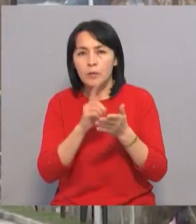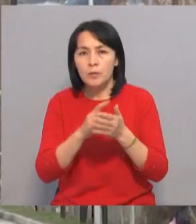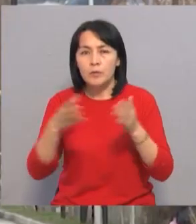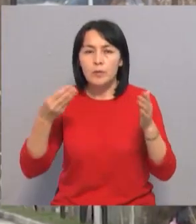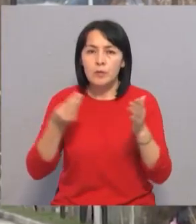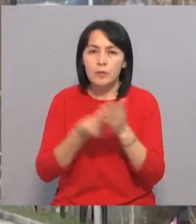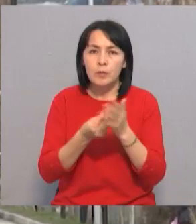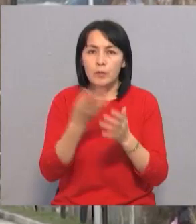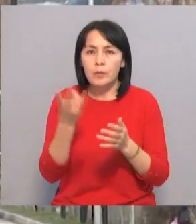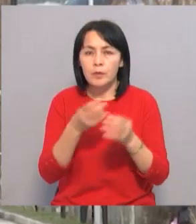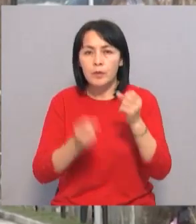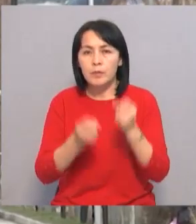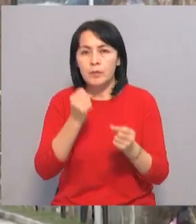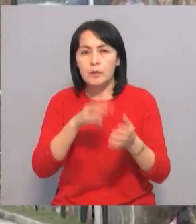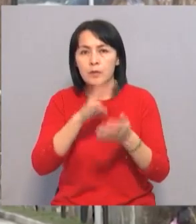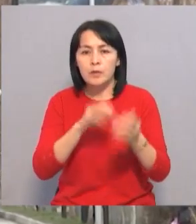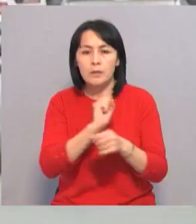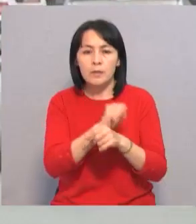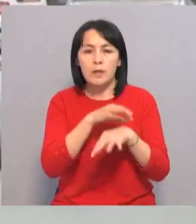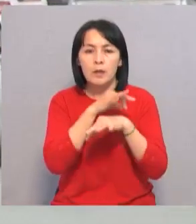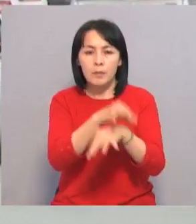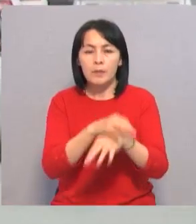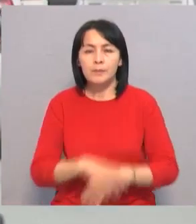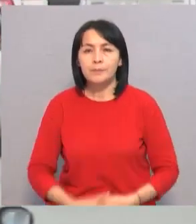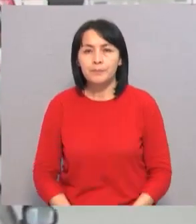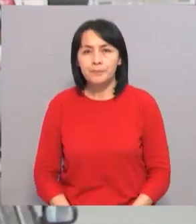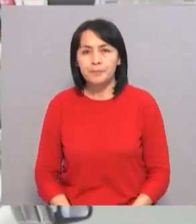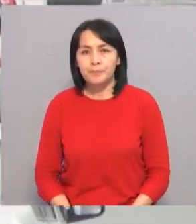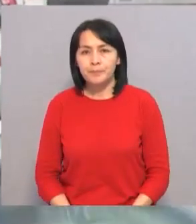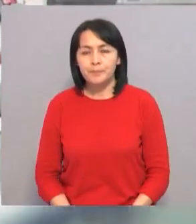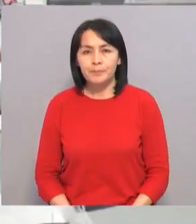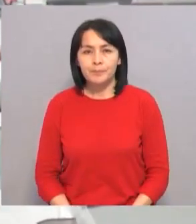погашении долга. Машину водворили на штрафстоянку. Ернур Бабиев, Ербол Махашев, новости.